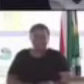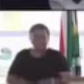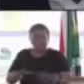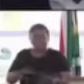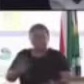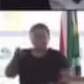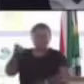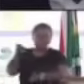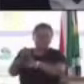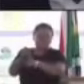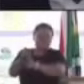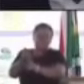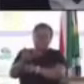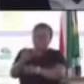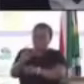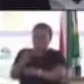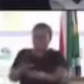ukuthi